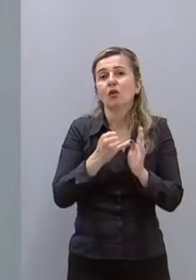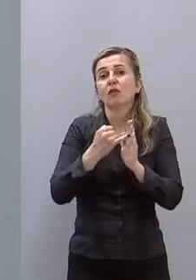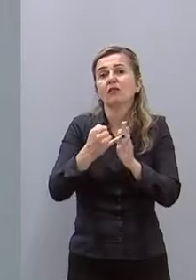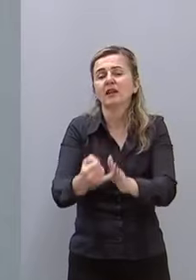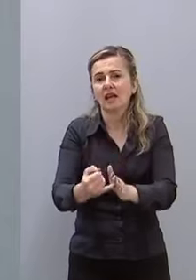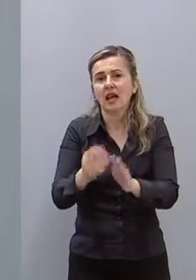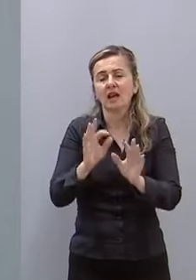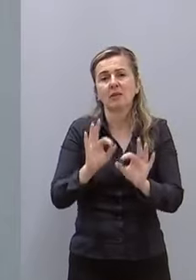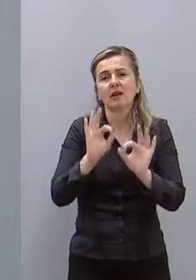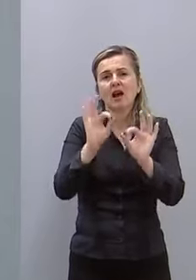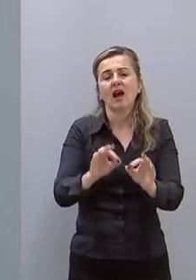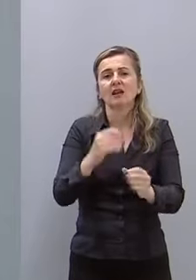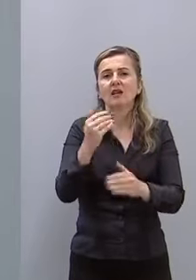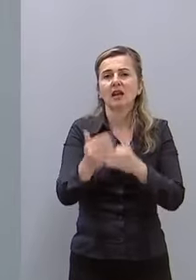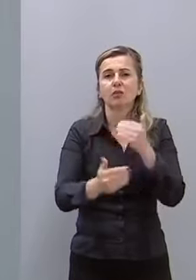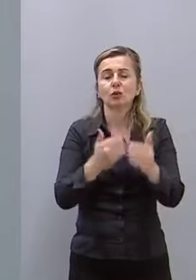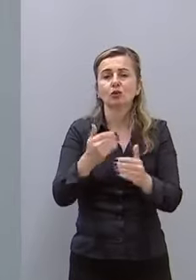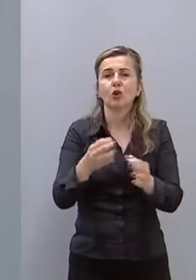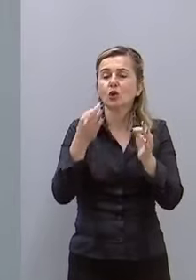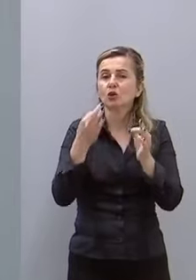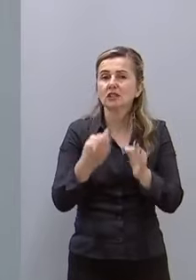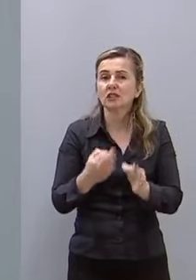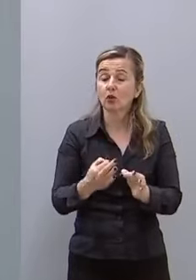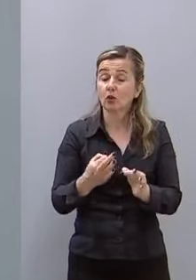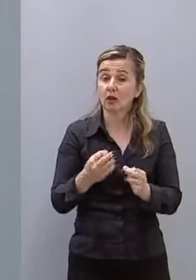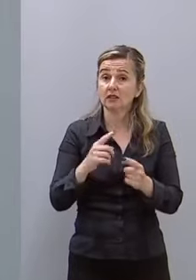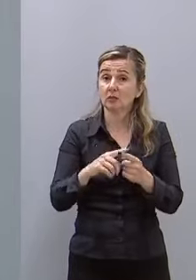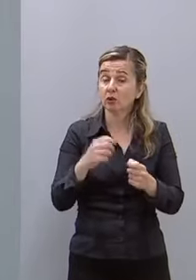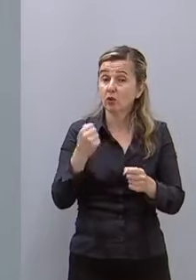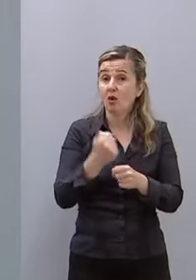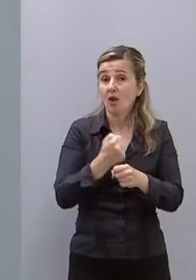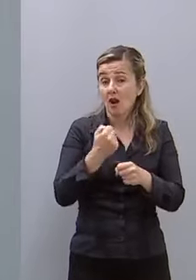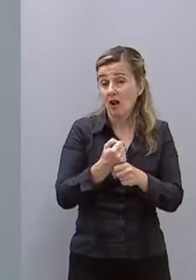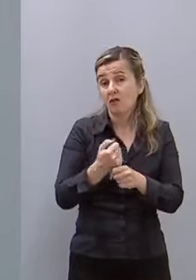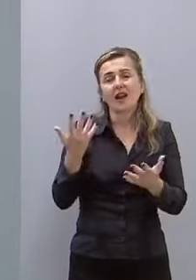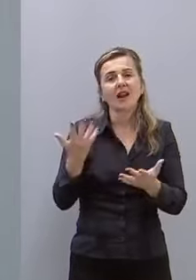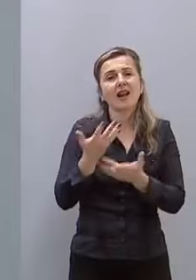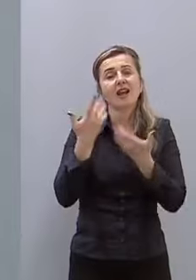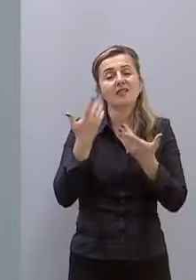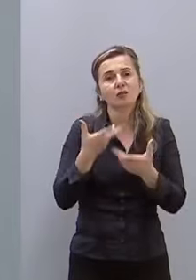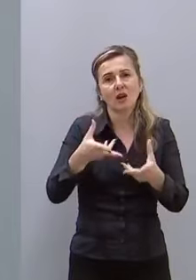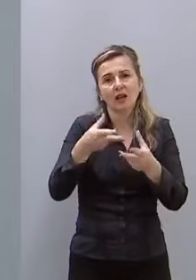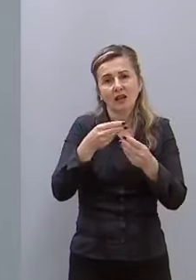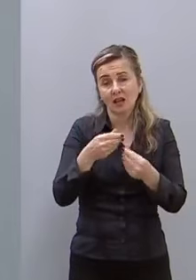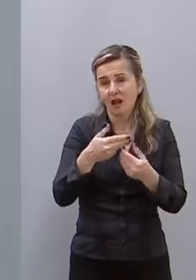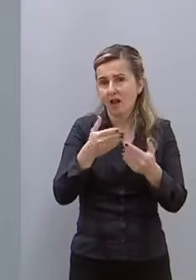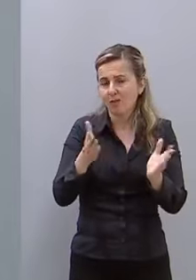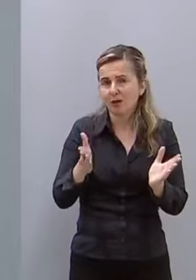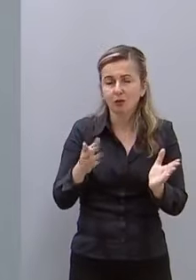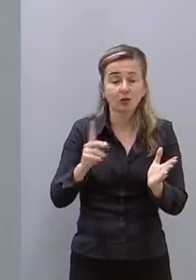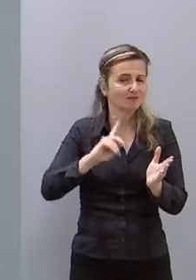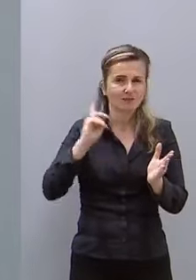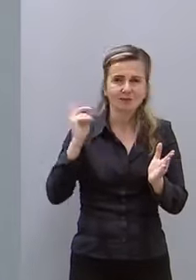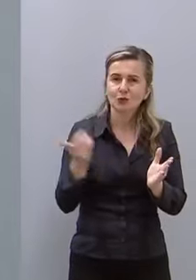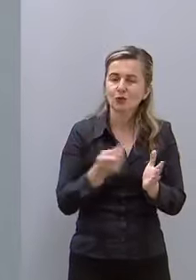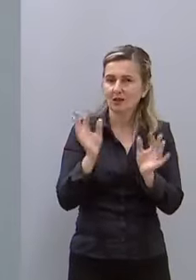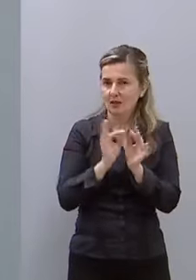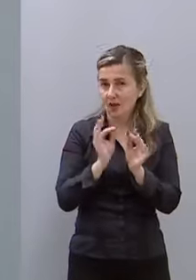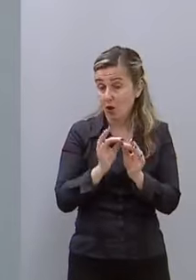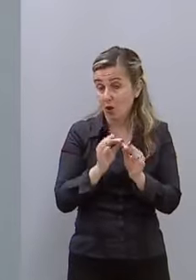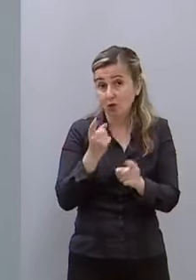protocollo sicurezza per poi eravamo a lavorare su un eventuale su un'eventuale riapertura perché tutti ovviamente siamo d'accordo che si deve